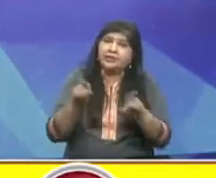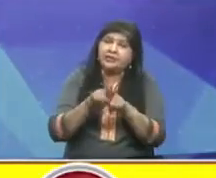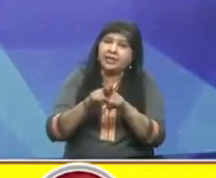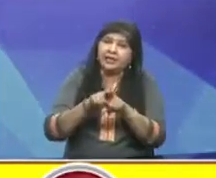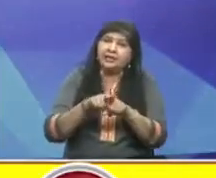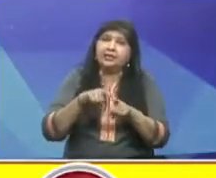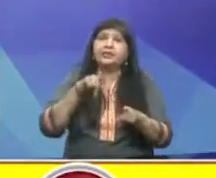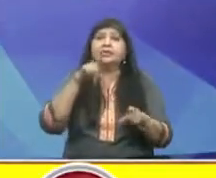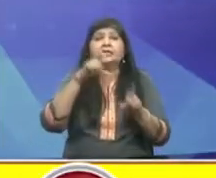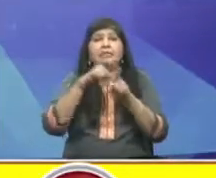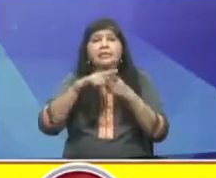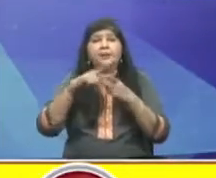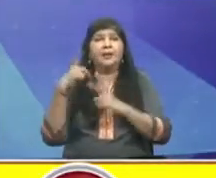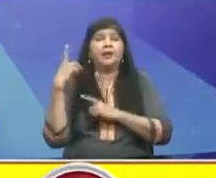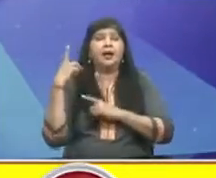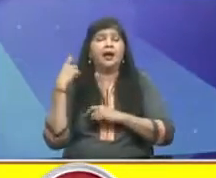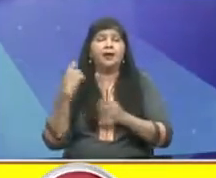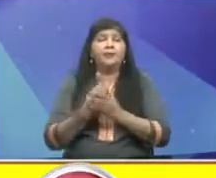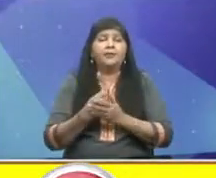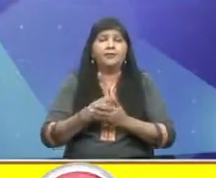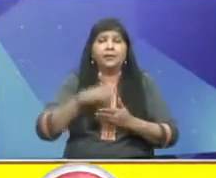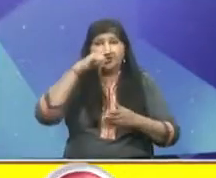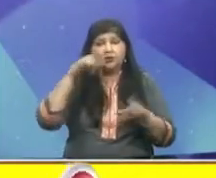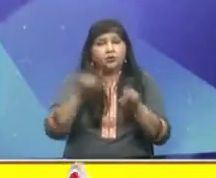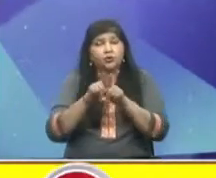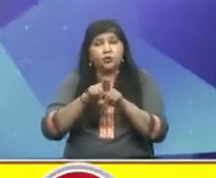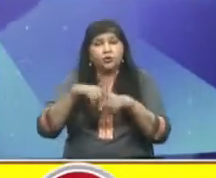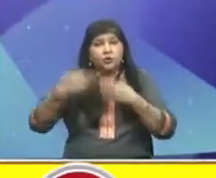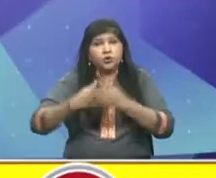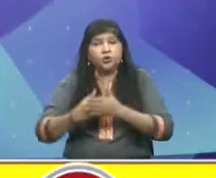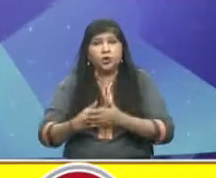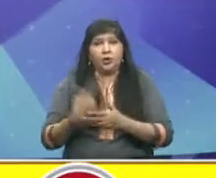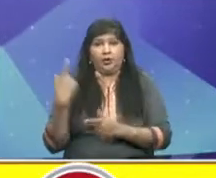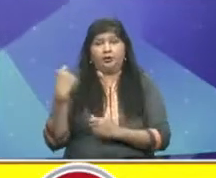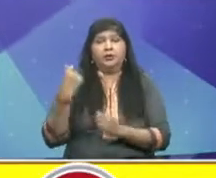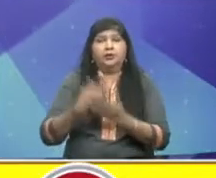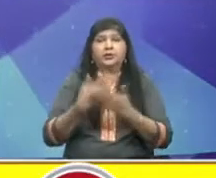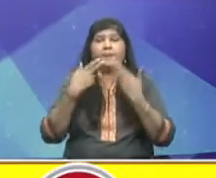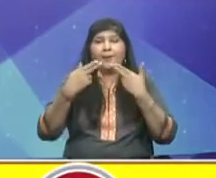ही दिसंबर महीने में सेना के शौर्य से जुड़े हुए अवसरों का भी जिक्र किया।